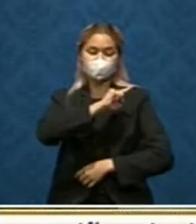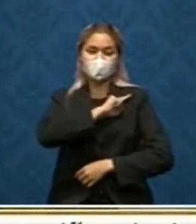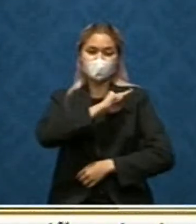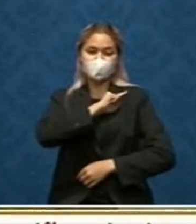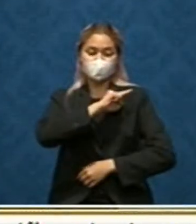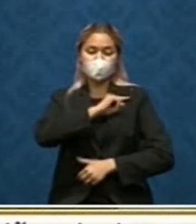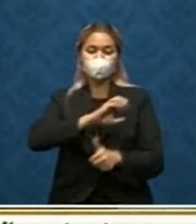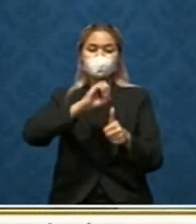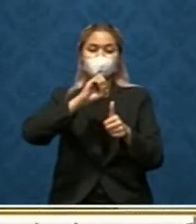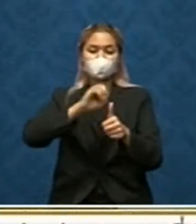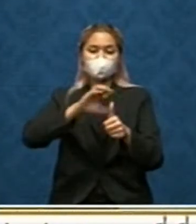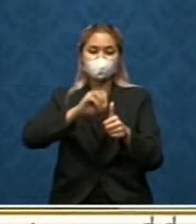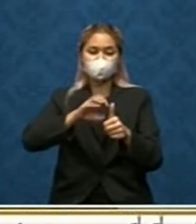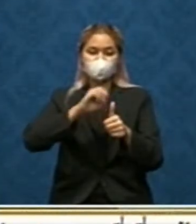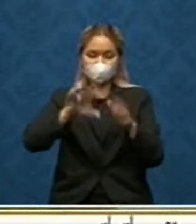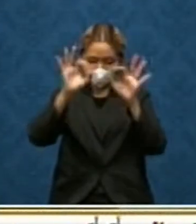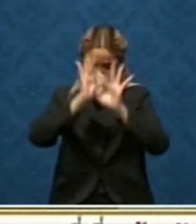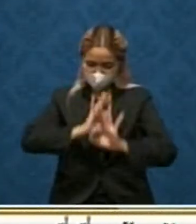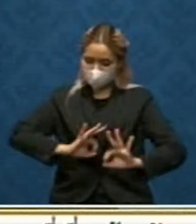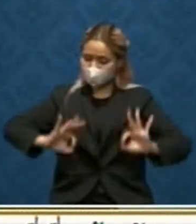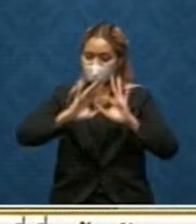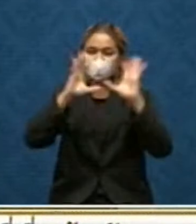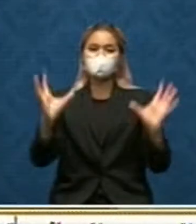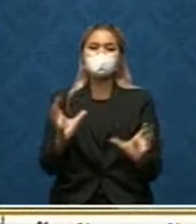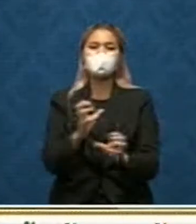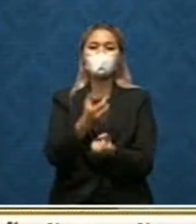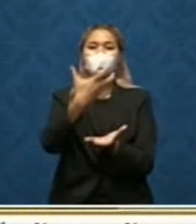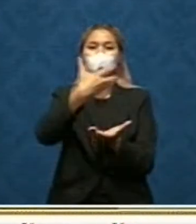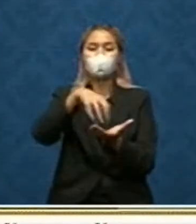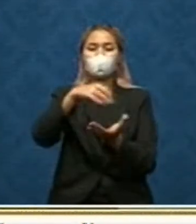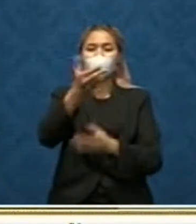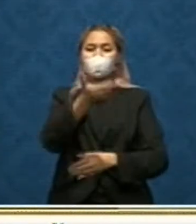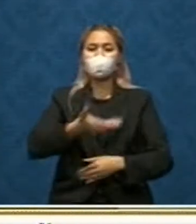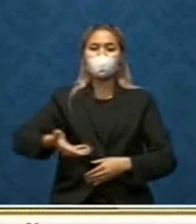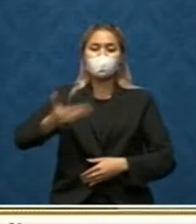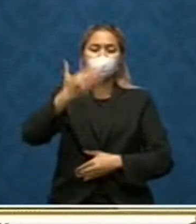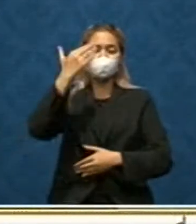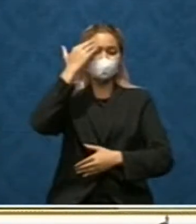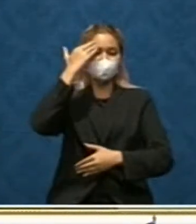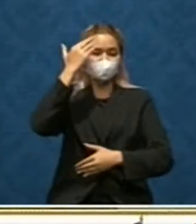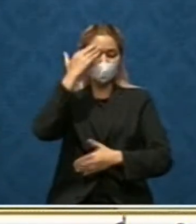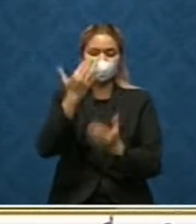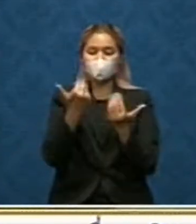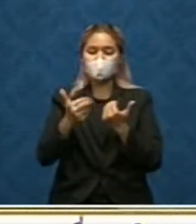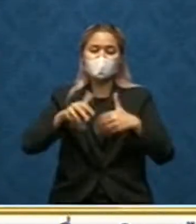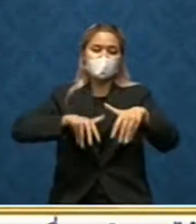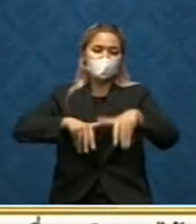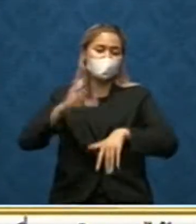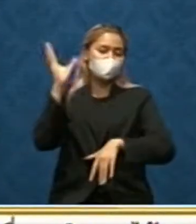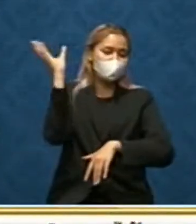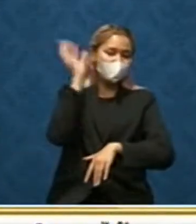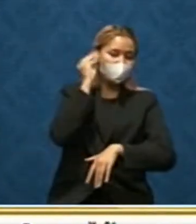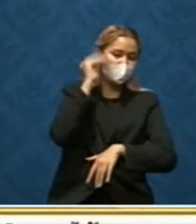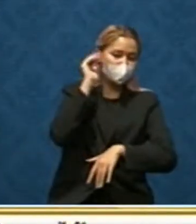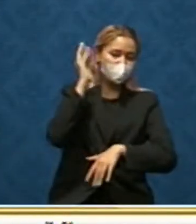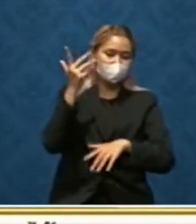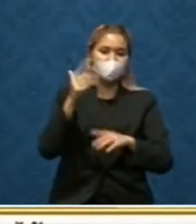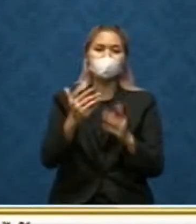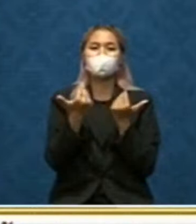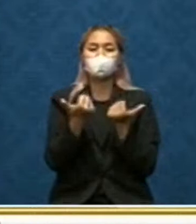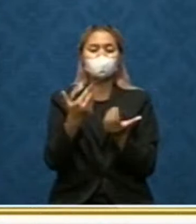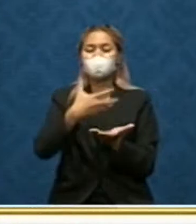wormsเน้หาสระ ทมเป็รวกยอดเพื่อประชาชนทไมไดราวฟังก็จะได้เข้าใจ